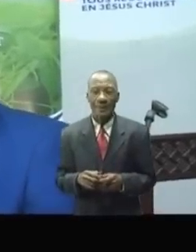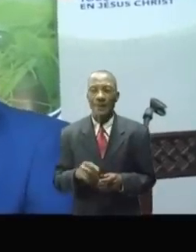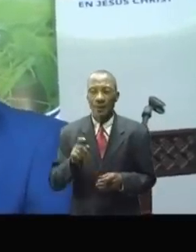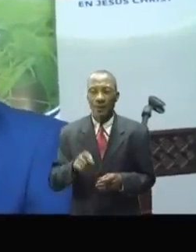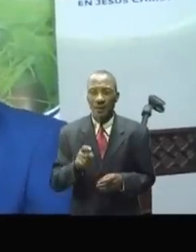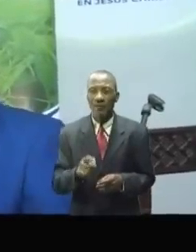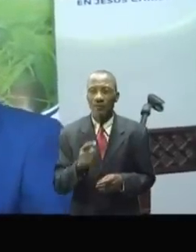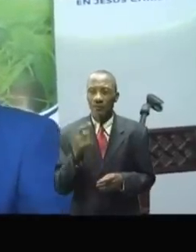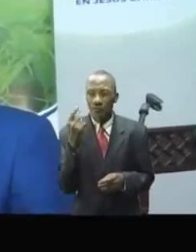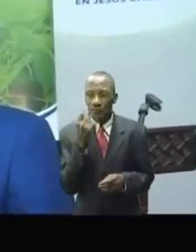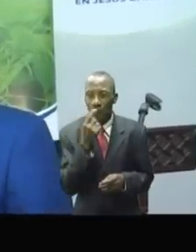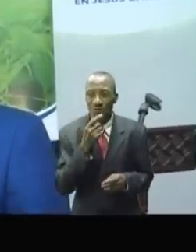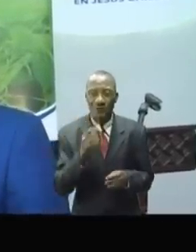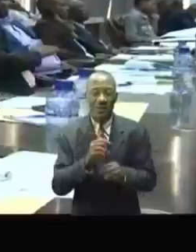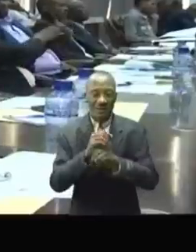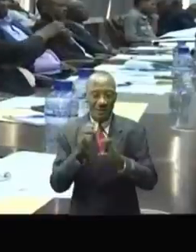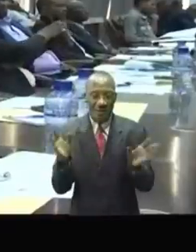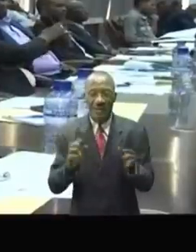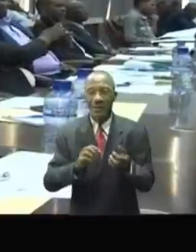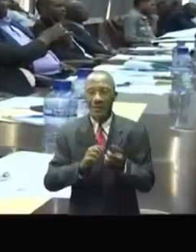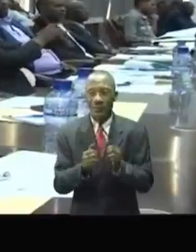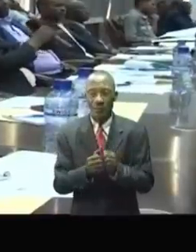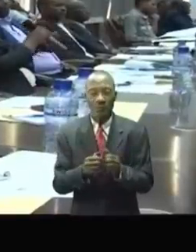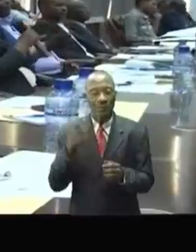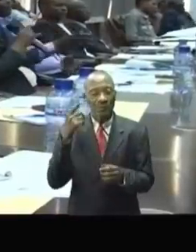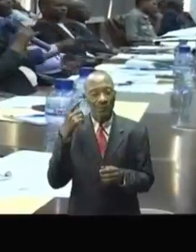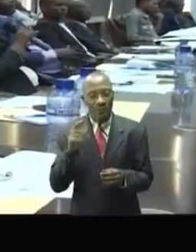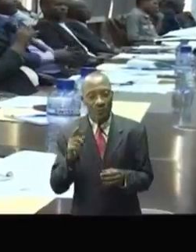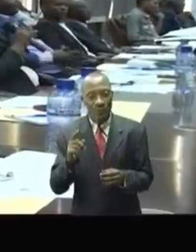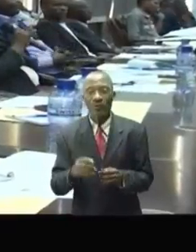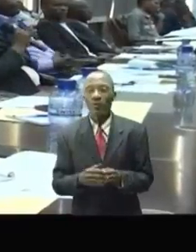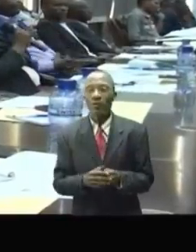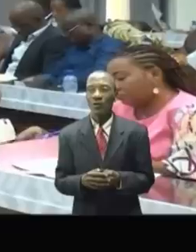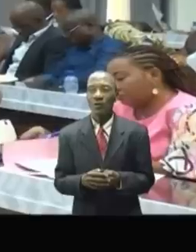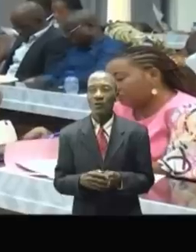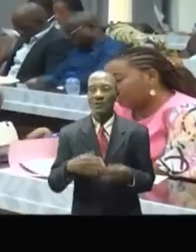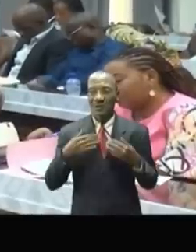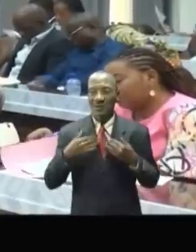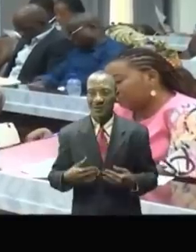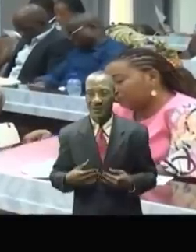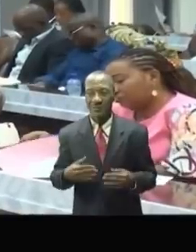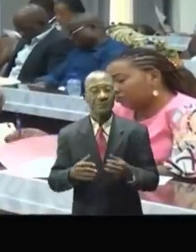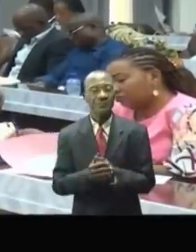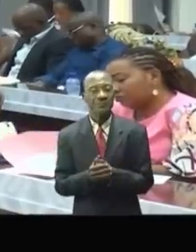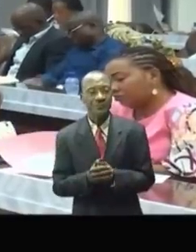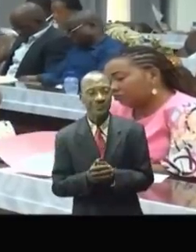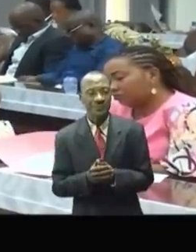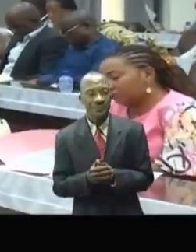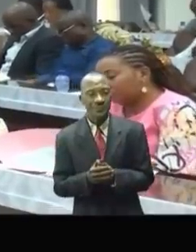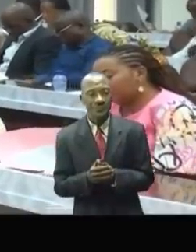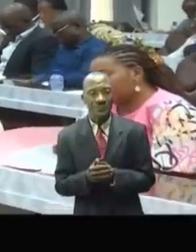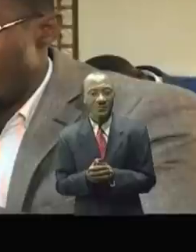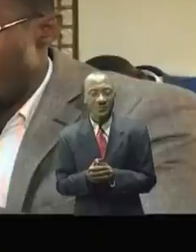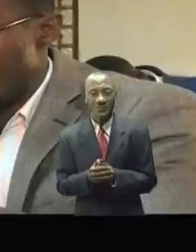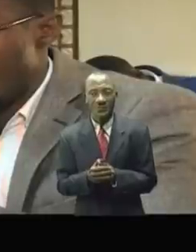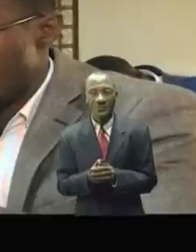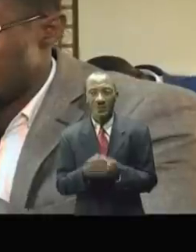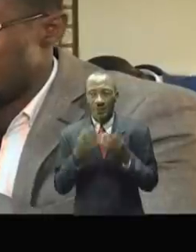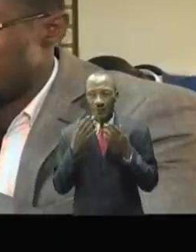qui répondent à la nutrition. Harvest Plus, partenaire du gouvernement, a en amont signé un protocole d'accord, a reçu